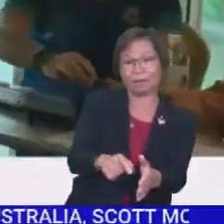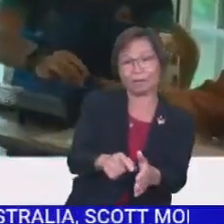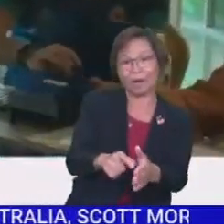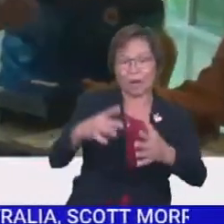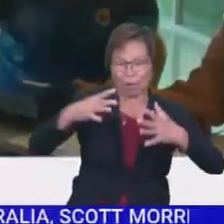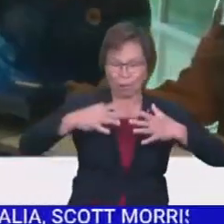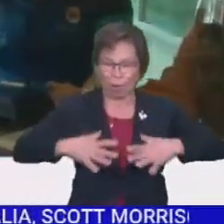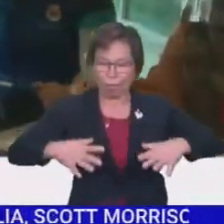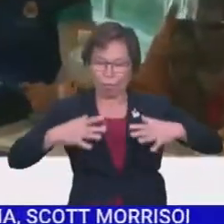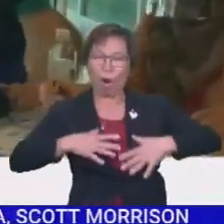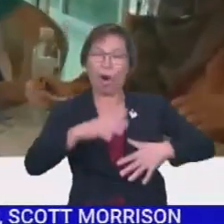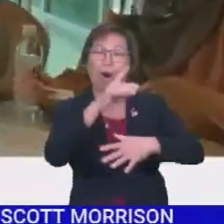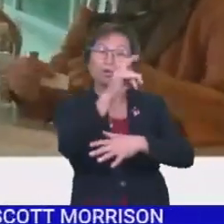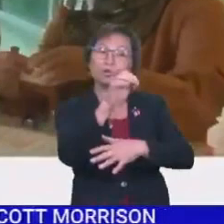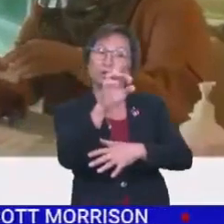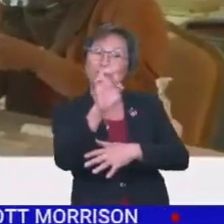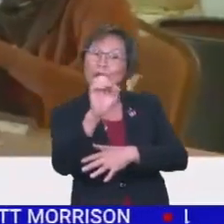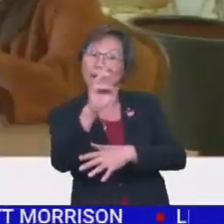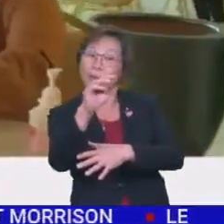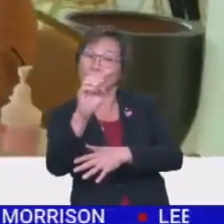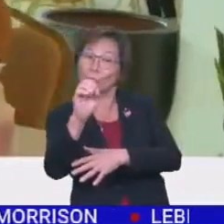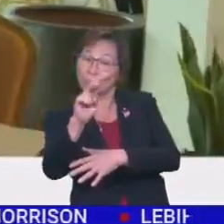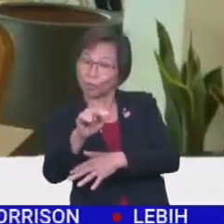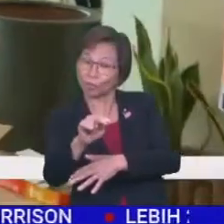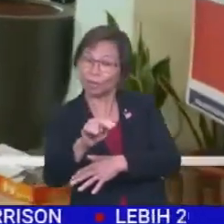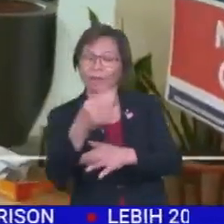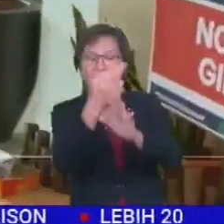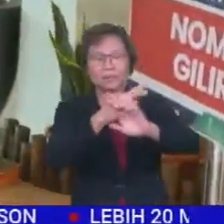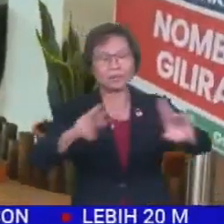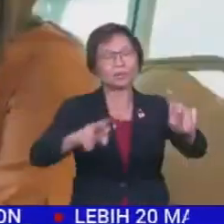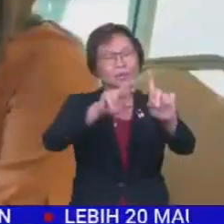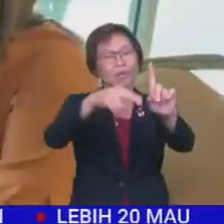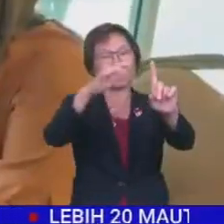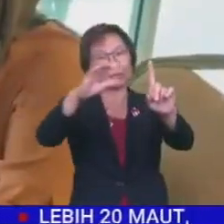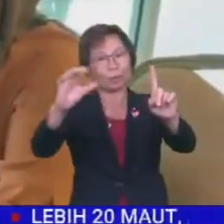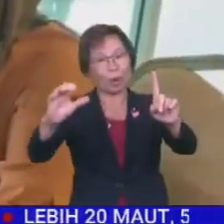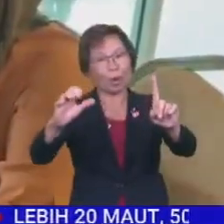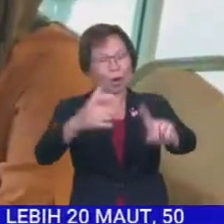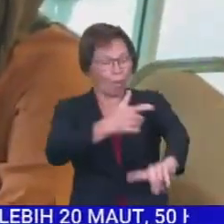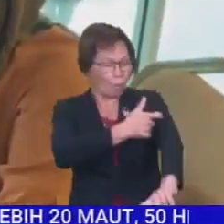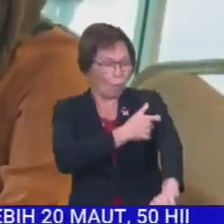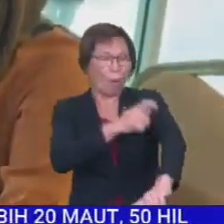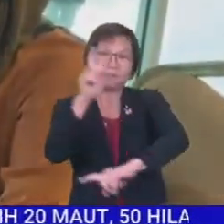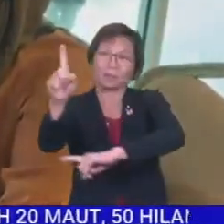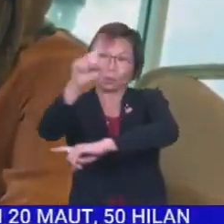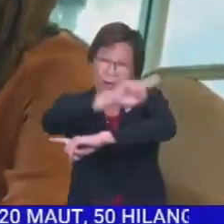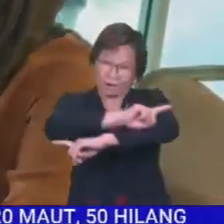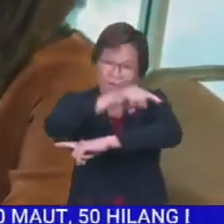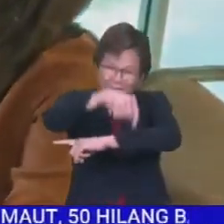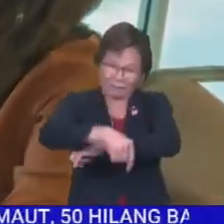kostum watak Doraemon. PPV Integrasi UNIZA menyediakan 1,500 dos sehari.